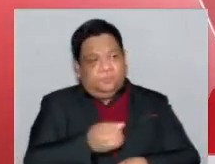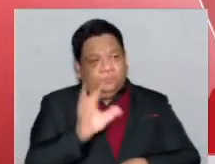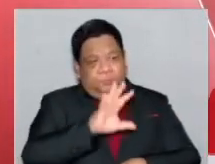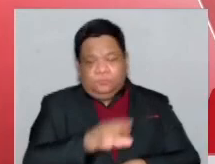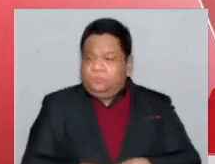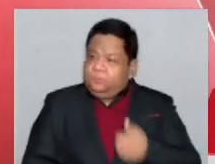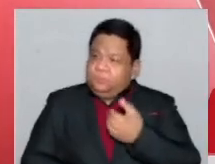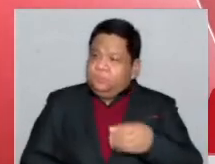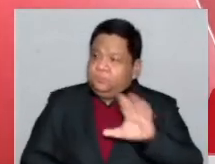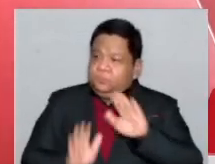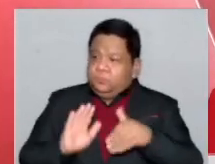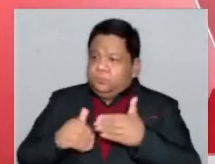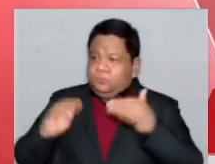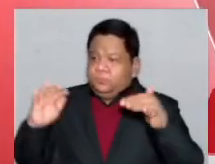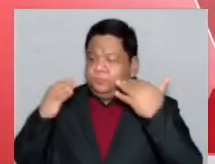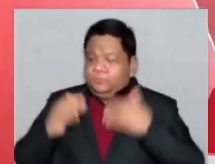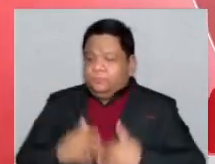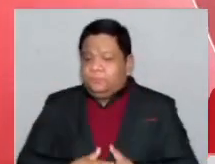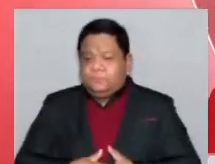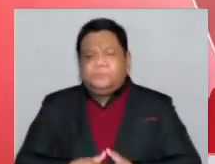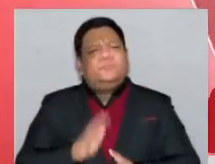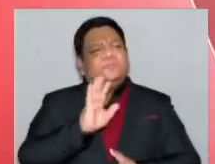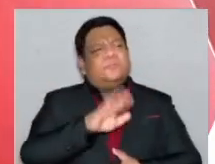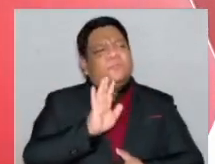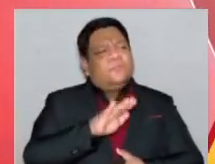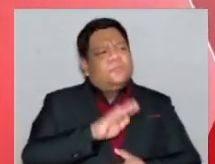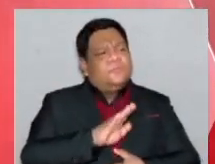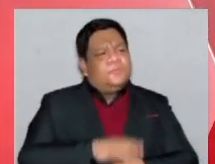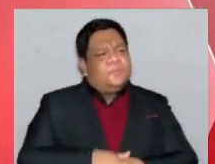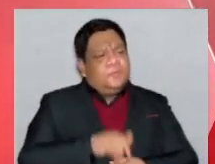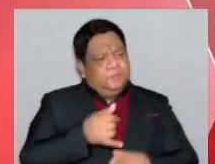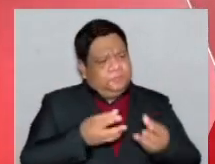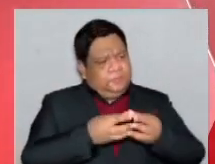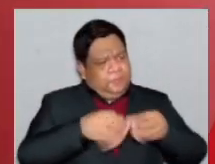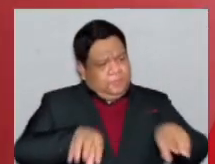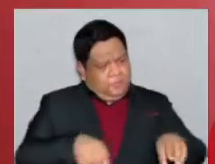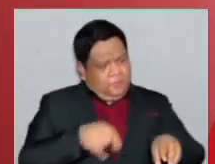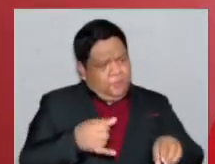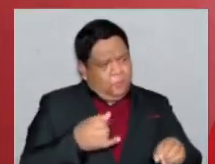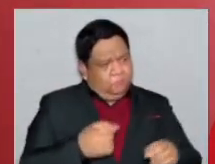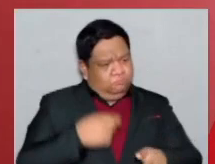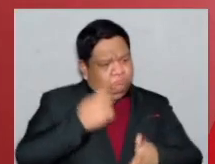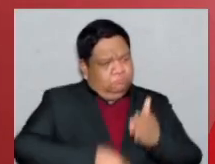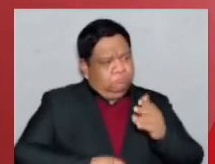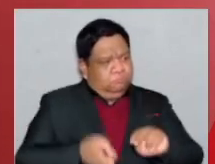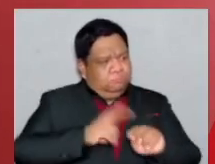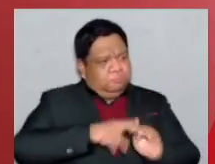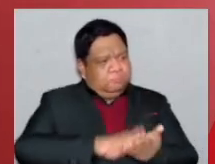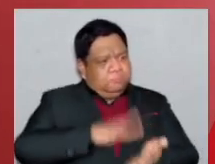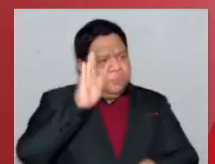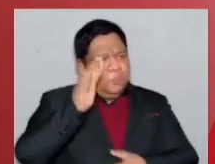sir, bakit tumaas yung presyo ng itlog sa pamilihan? Eh, parang ano ba yung pangunahing dahilan nito?